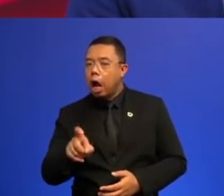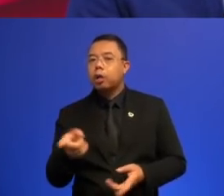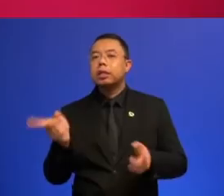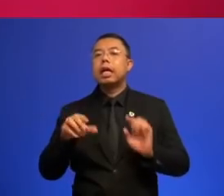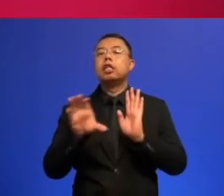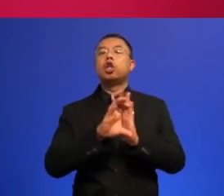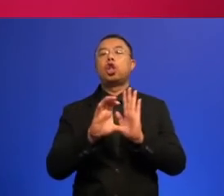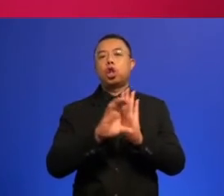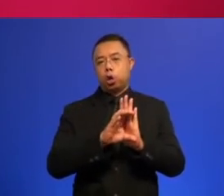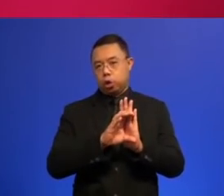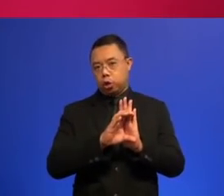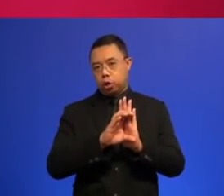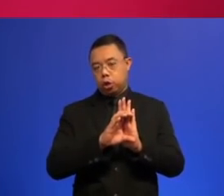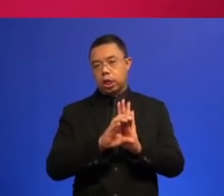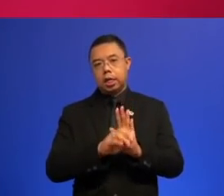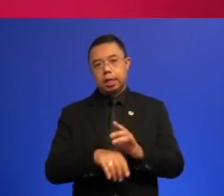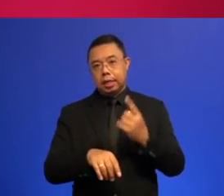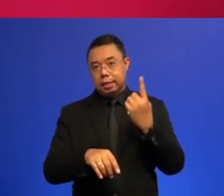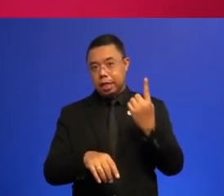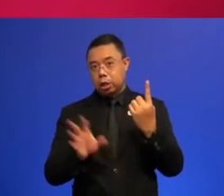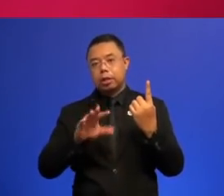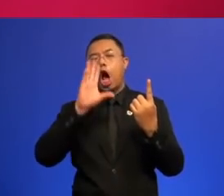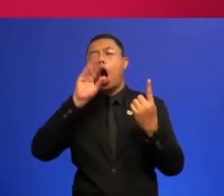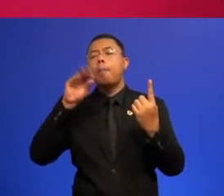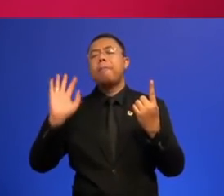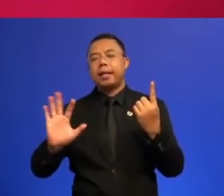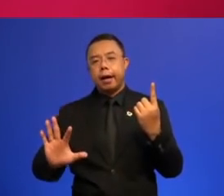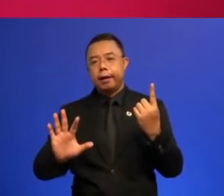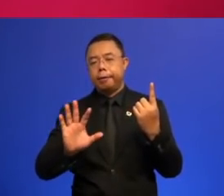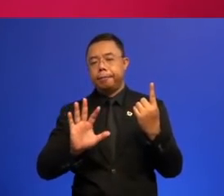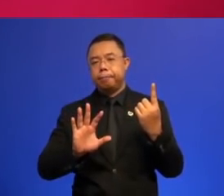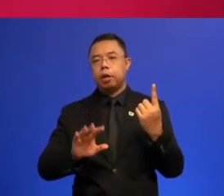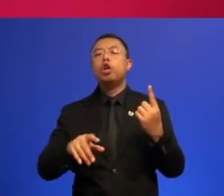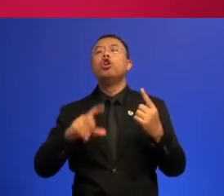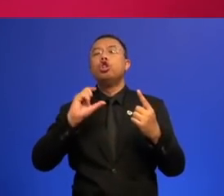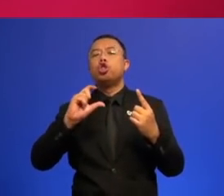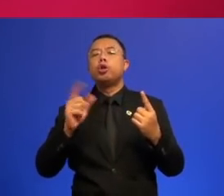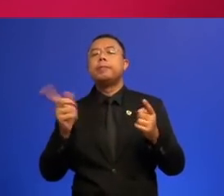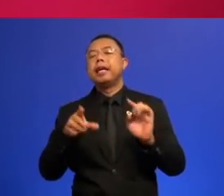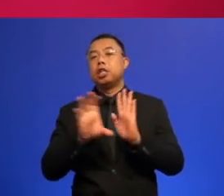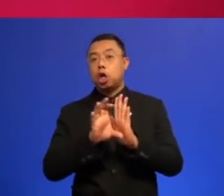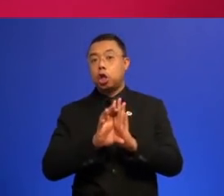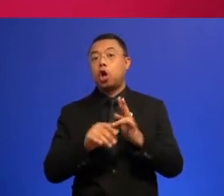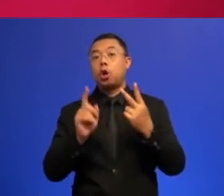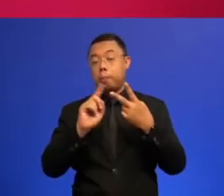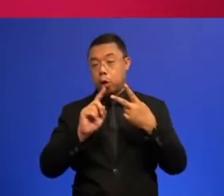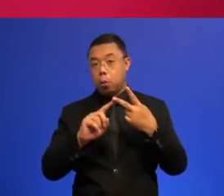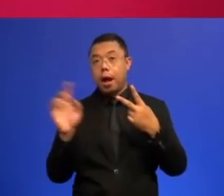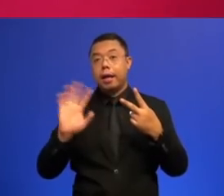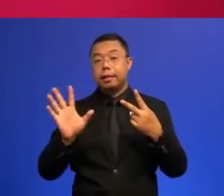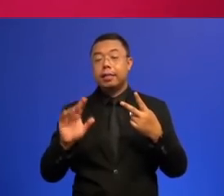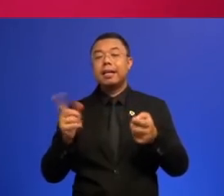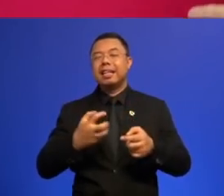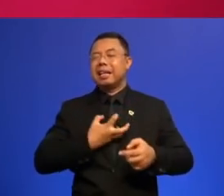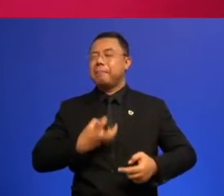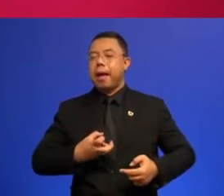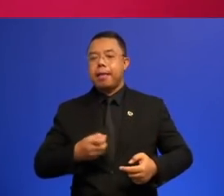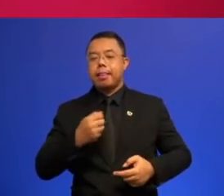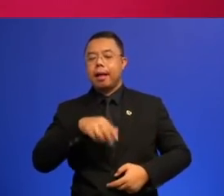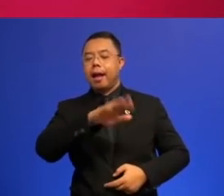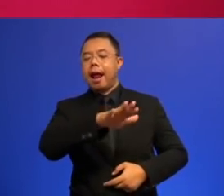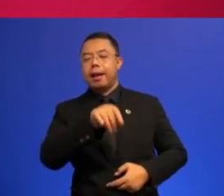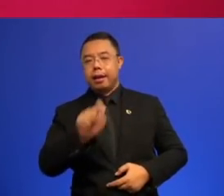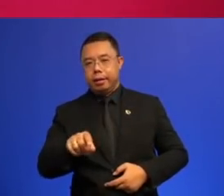jadi teladan. Satu, jangan banyak bicara. Cukup jadi teladan. Yang kedua, jangan jadi pahit sama adik